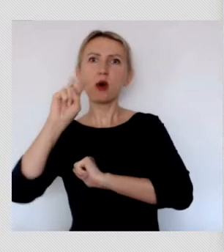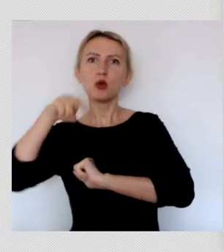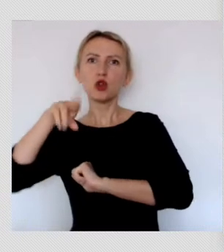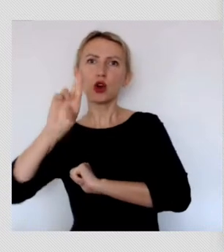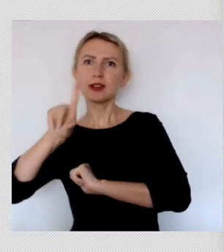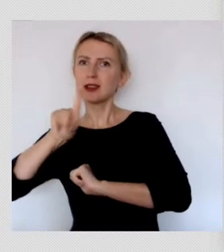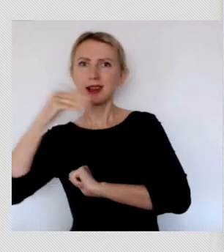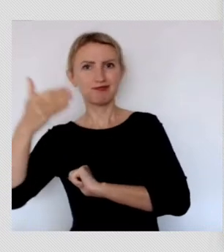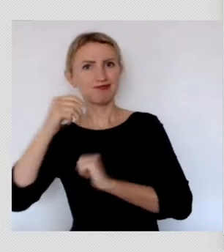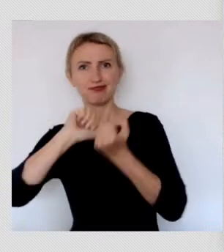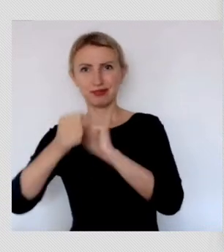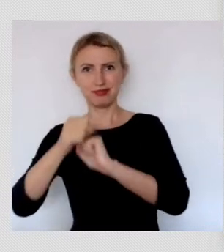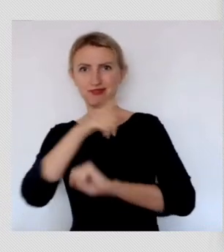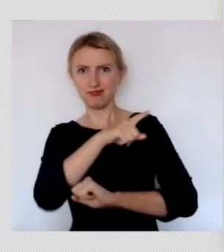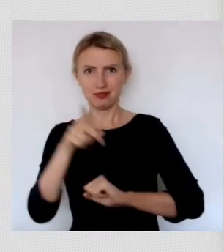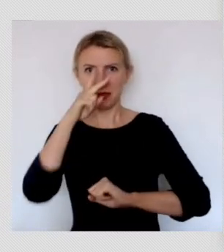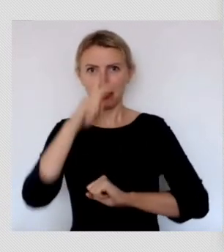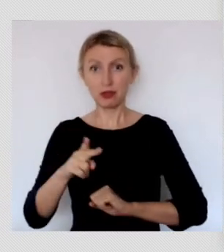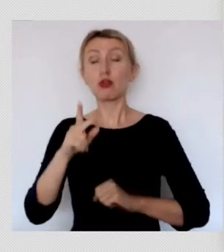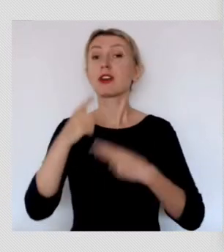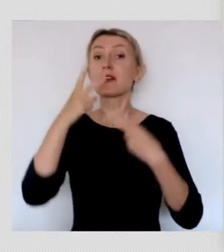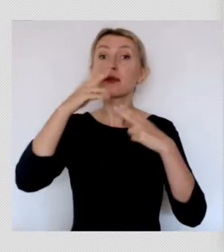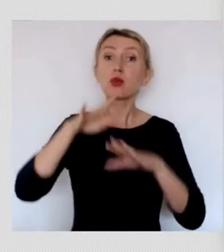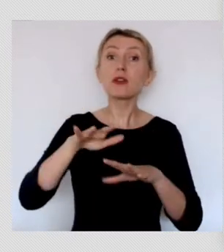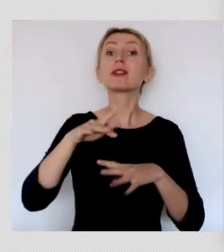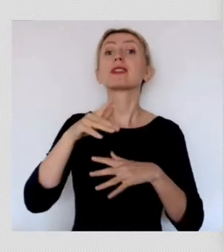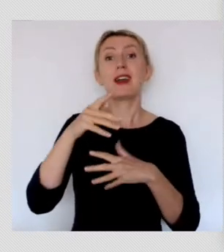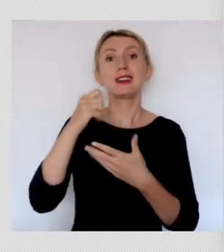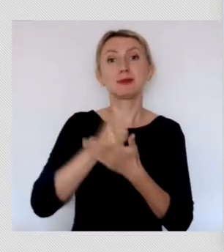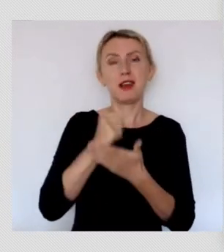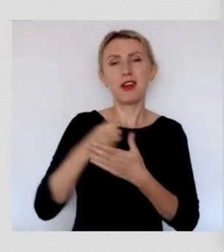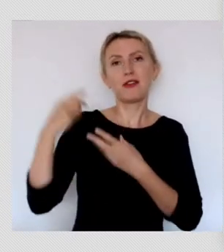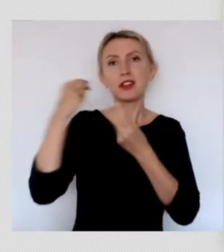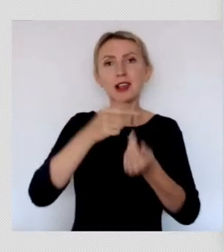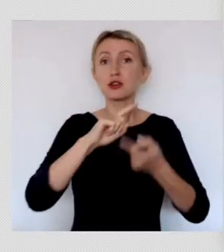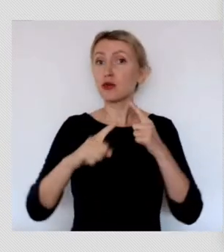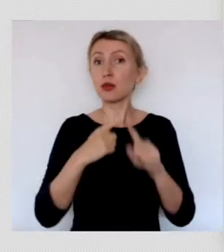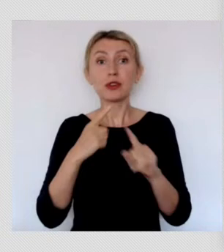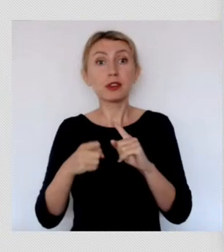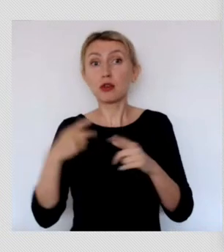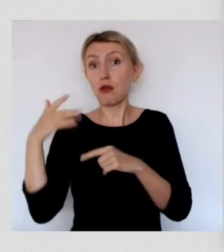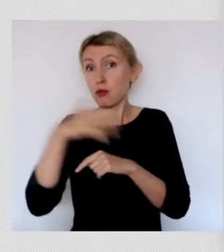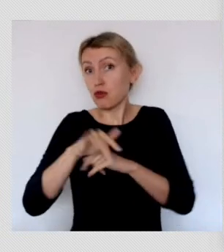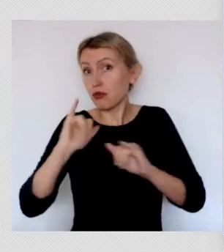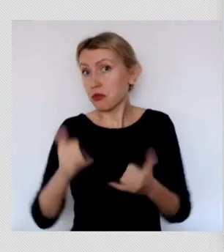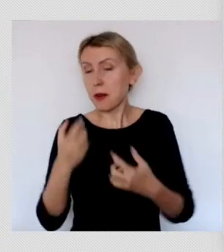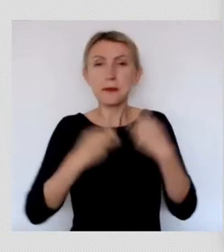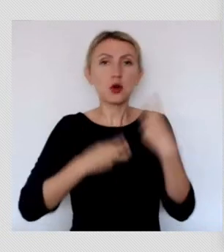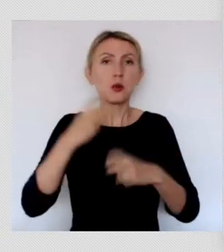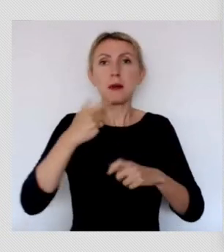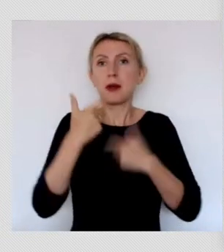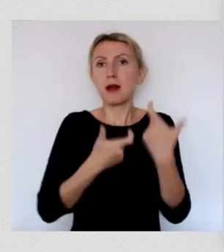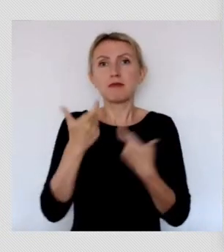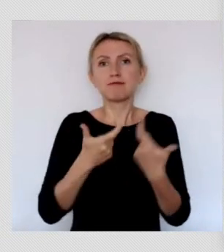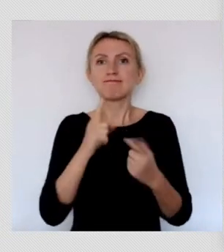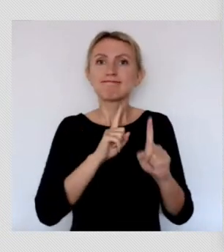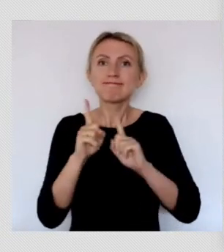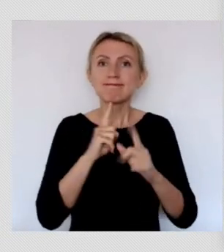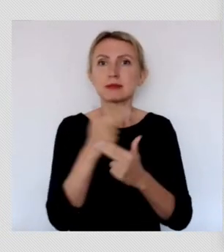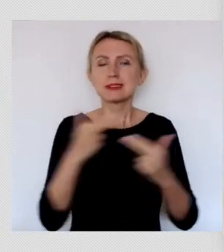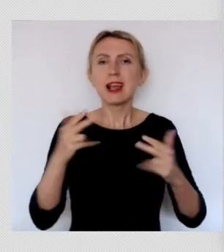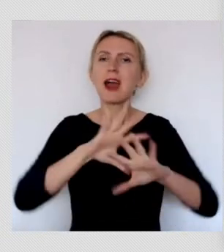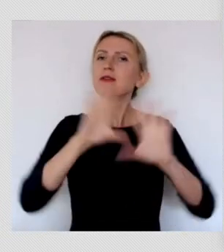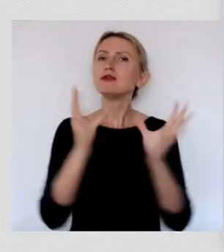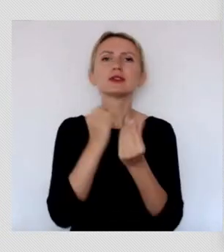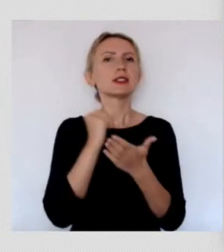olbrzymi wpływ na to, jak patrzymy na kwestie finansowania polityki, jakimi problemami się zajmujemy. Nadal te wszystkie kwestie